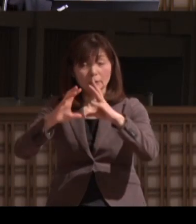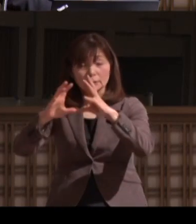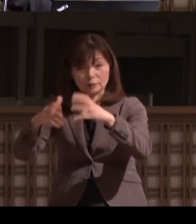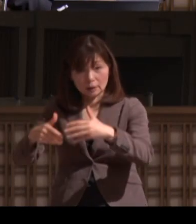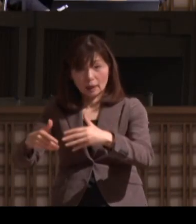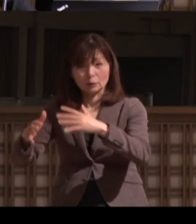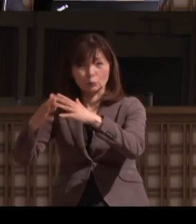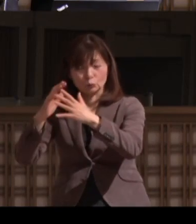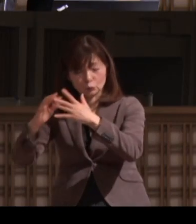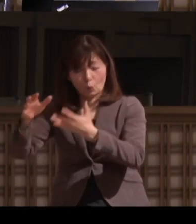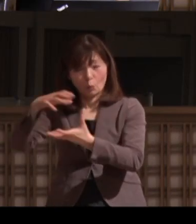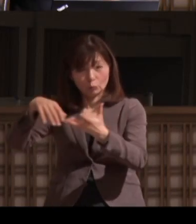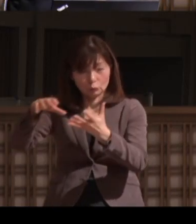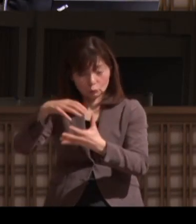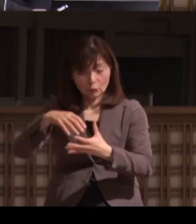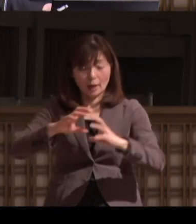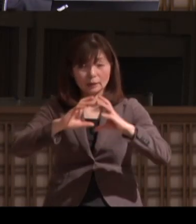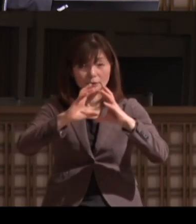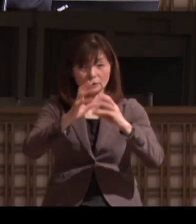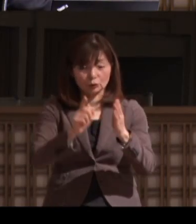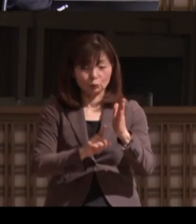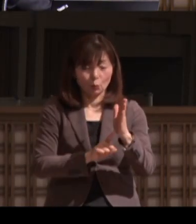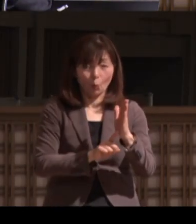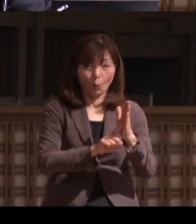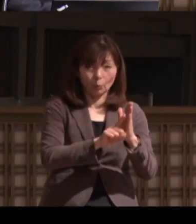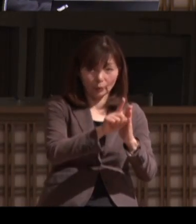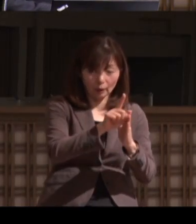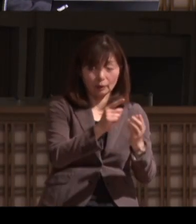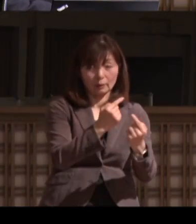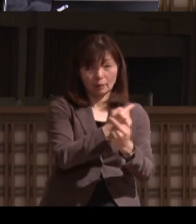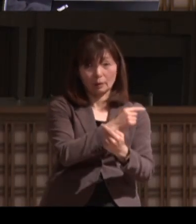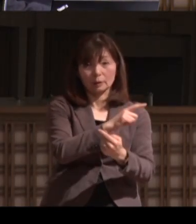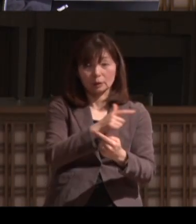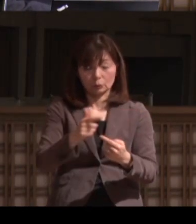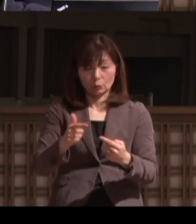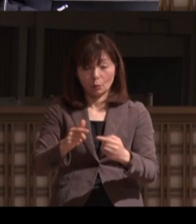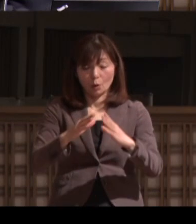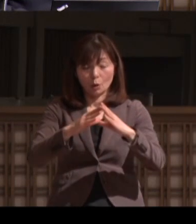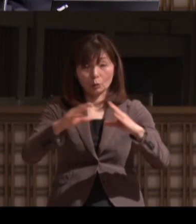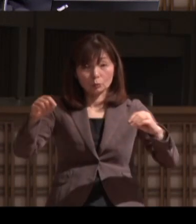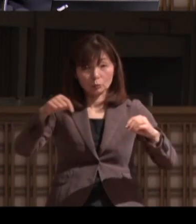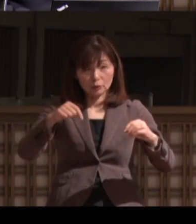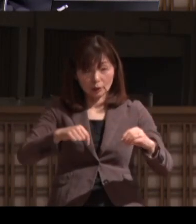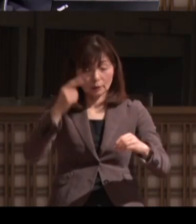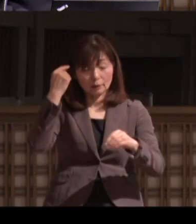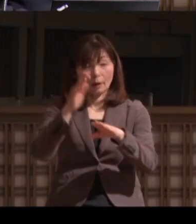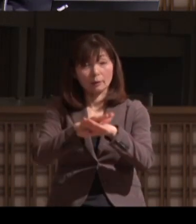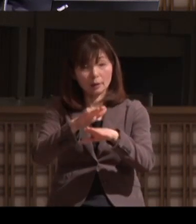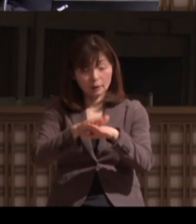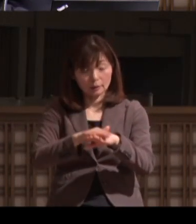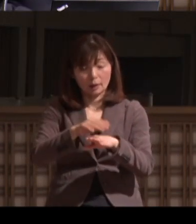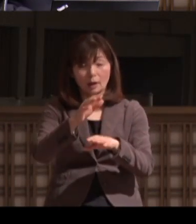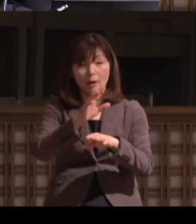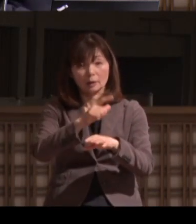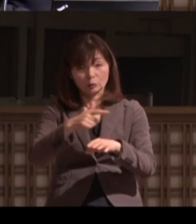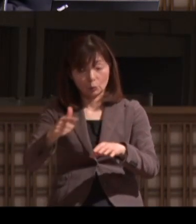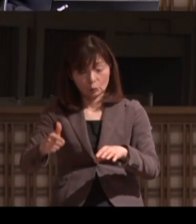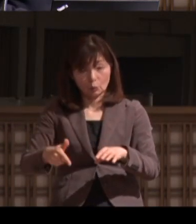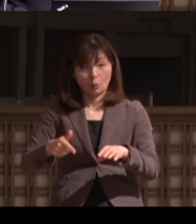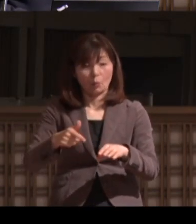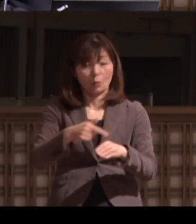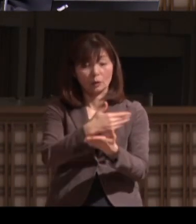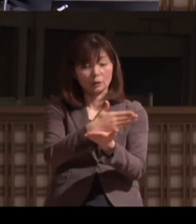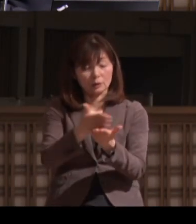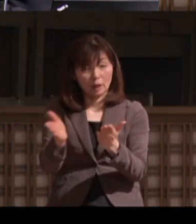温暖化の問題さらには国内においてえ様々なこう価値観の多様化でありますとかえ新た